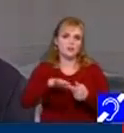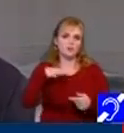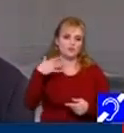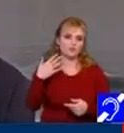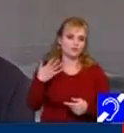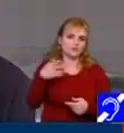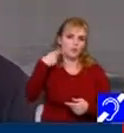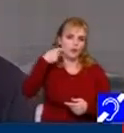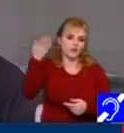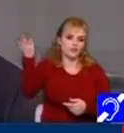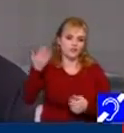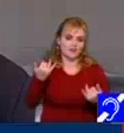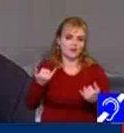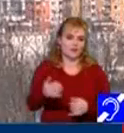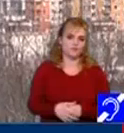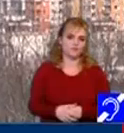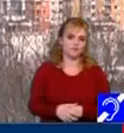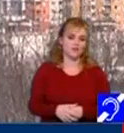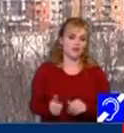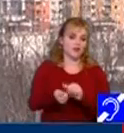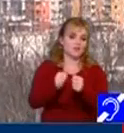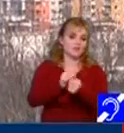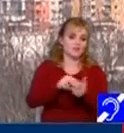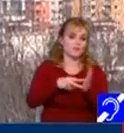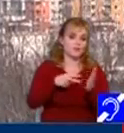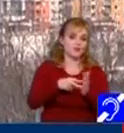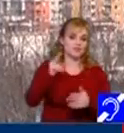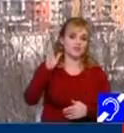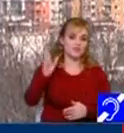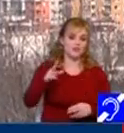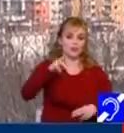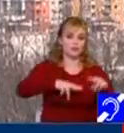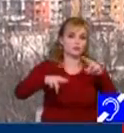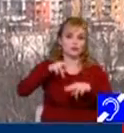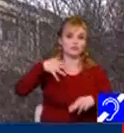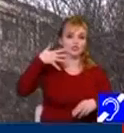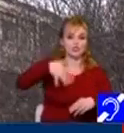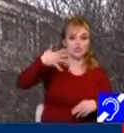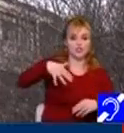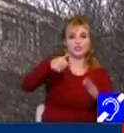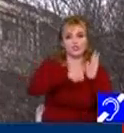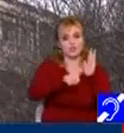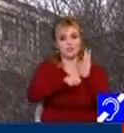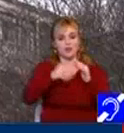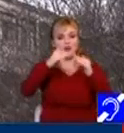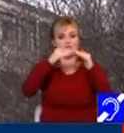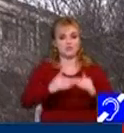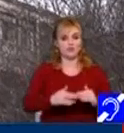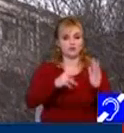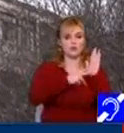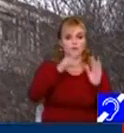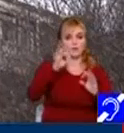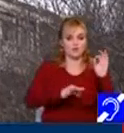au rol în formarea prețului final. În schimb, prețul apartamentelor construite în anii 50-60 va scădea cu până la